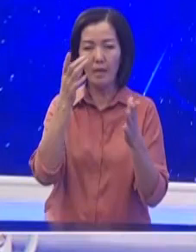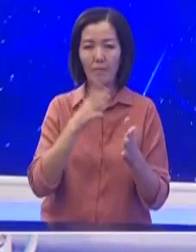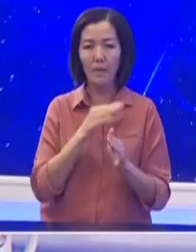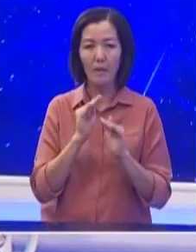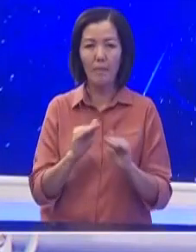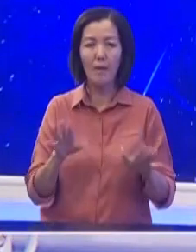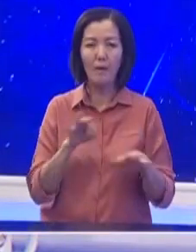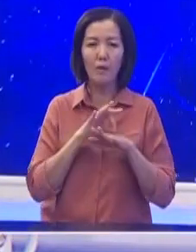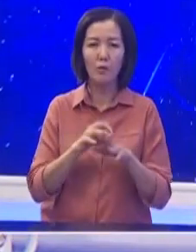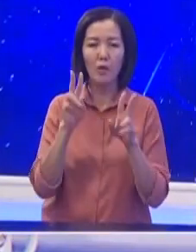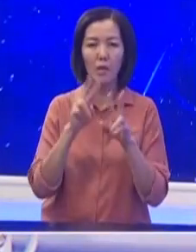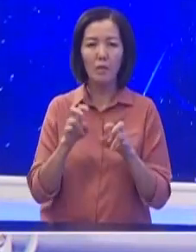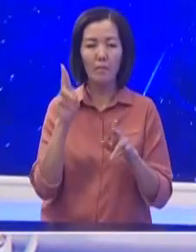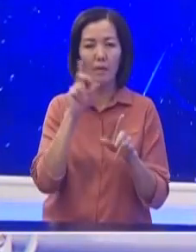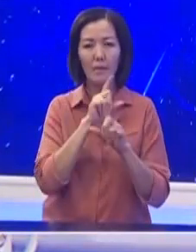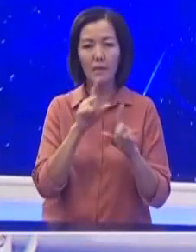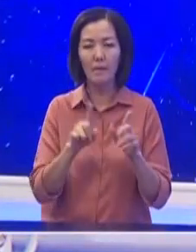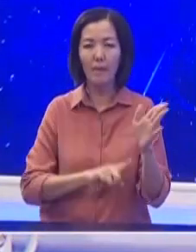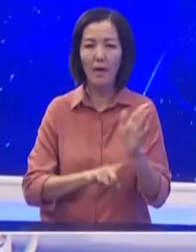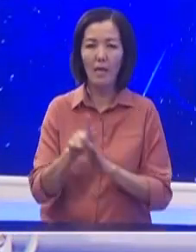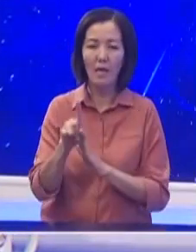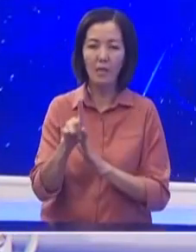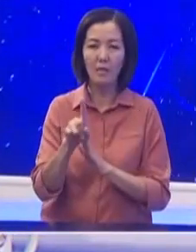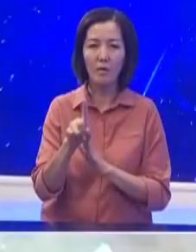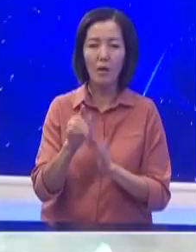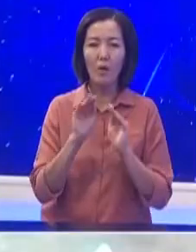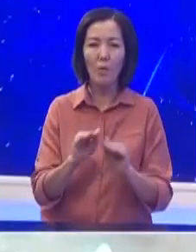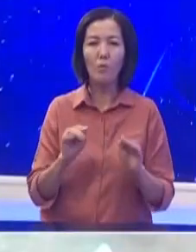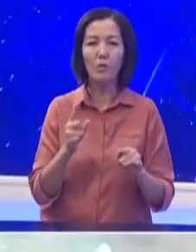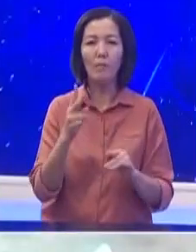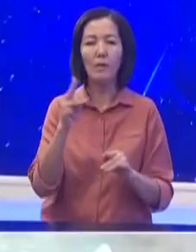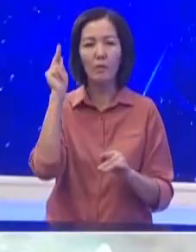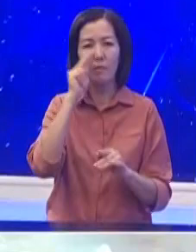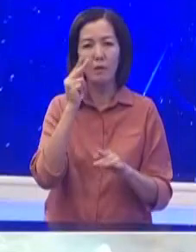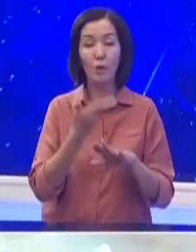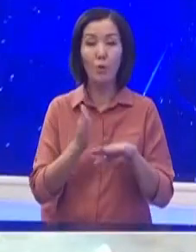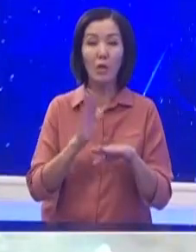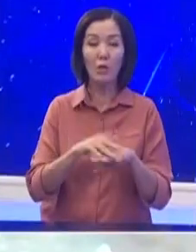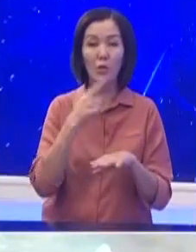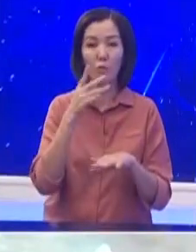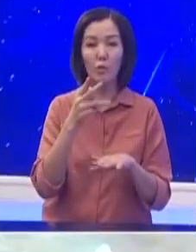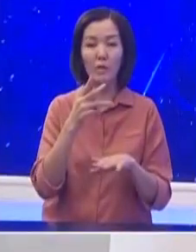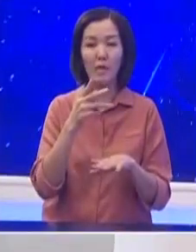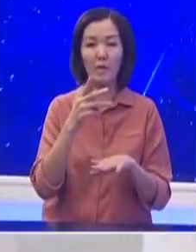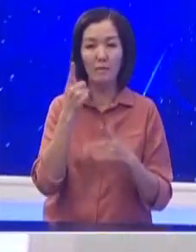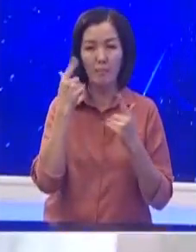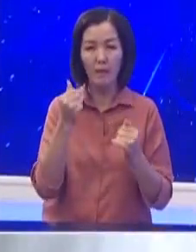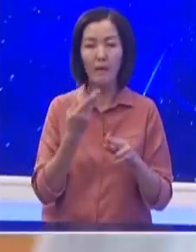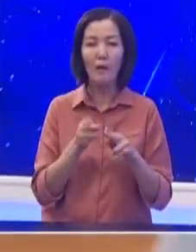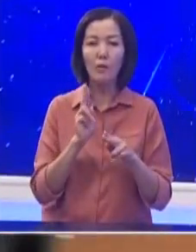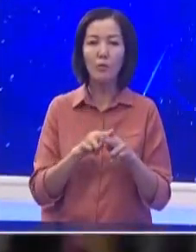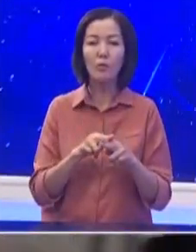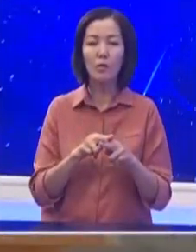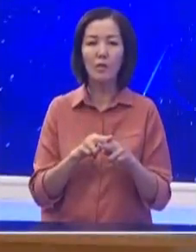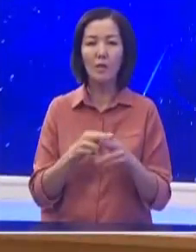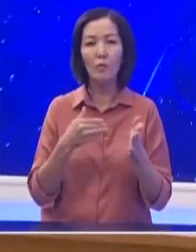балаларға жүргізілген зерттеулерде мектеп табалдырығын алғаш аттаған оқушыға бірнеше тілді меңгеру қиындық туғызғанын байқаған. Сондықтан мұны